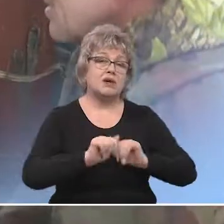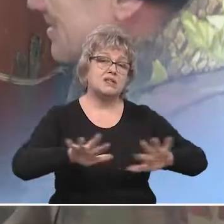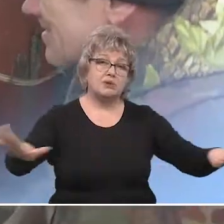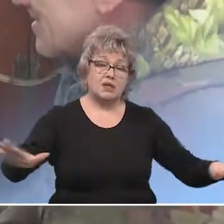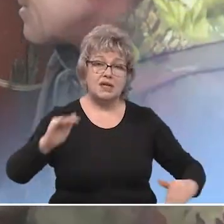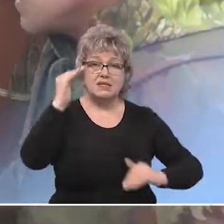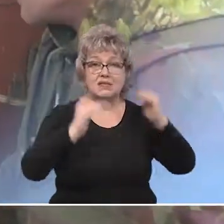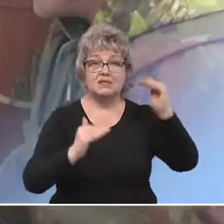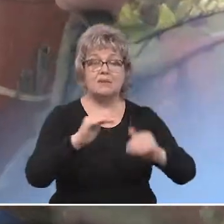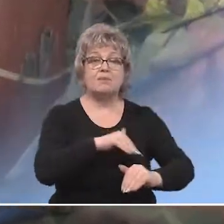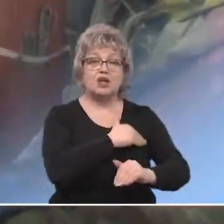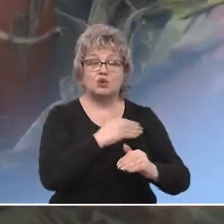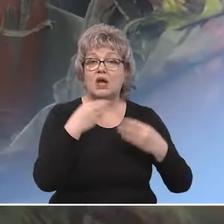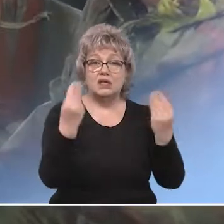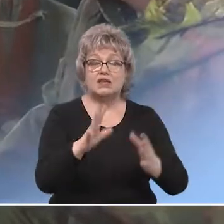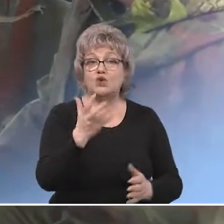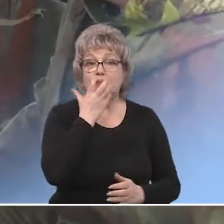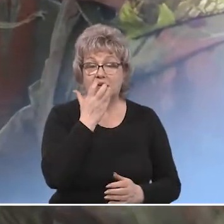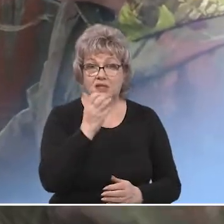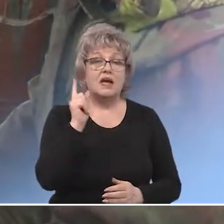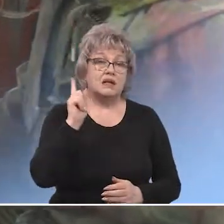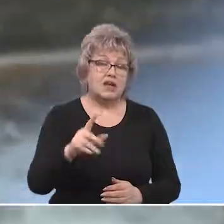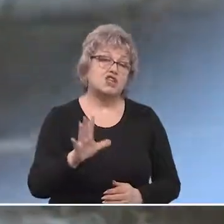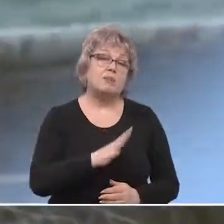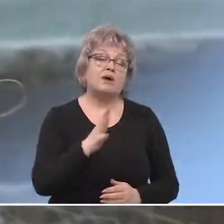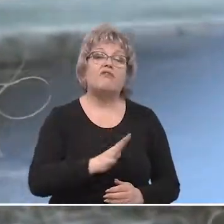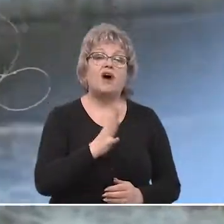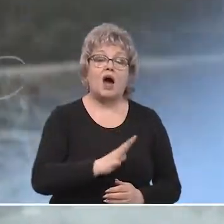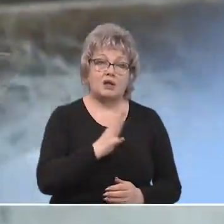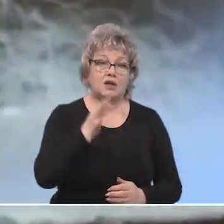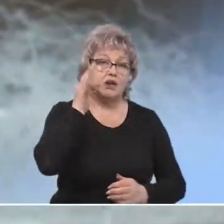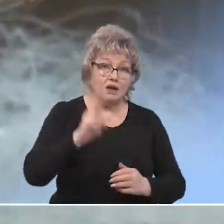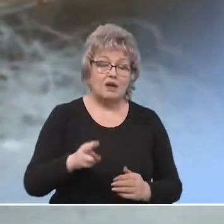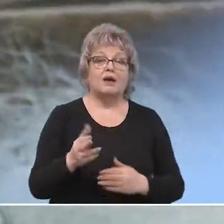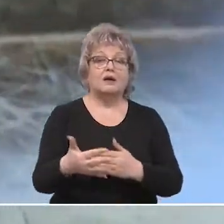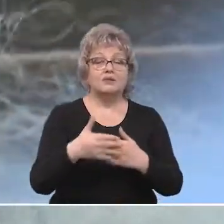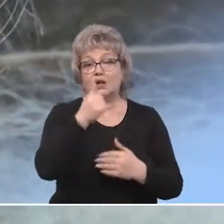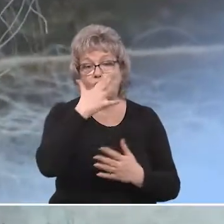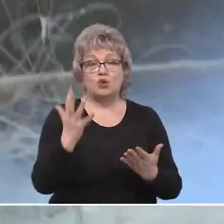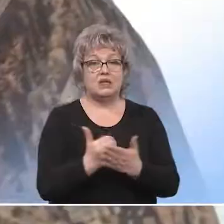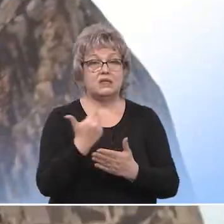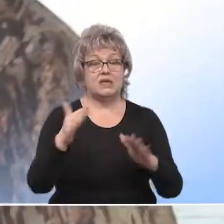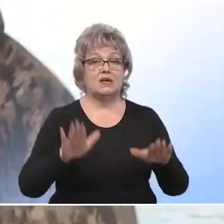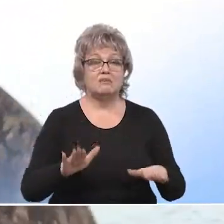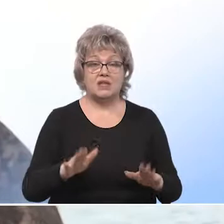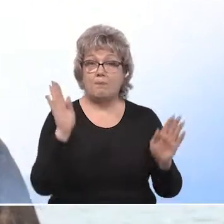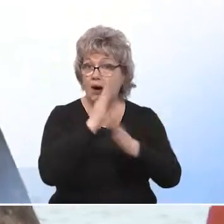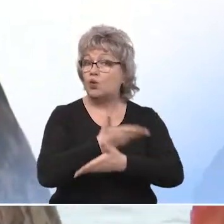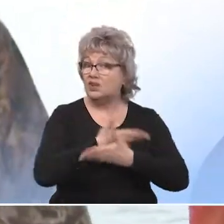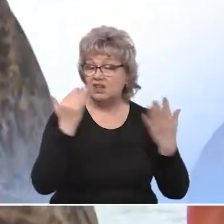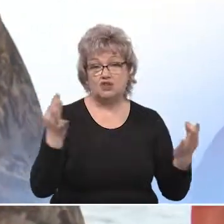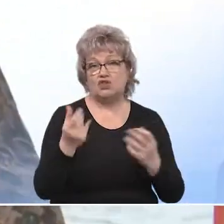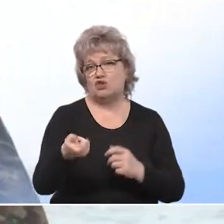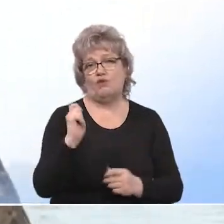Рыба разбрелась, перепады температуры не дают ей прогреться. И даже бывалые рыболовы не могут найти их клевые места. Погоды нету,